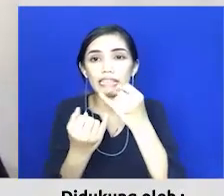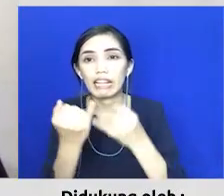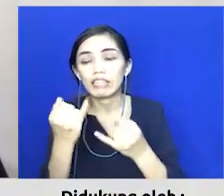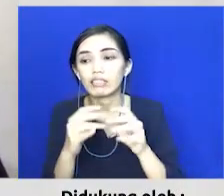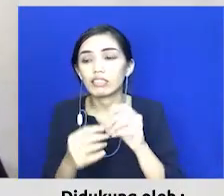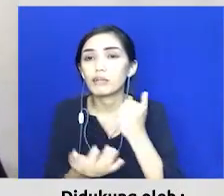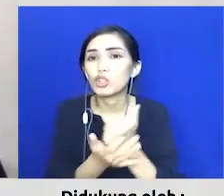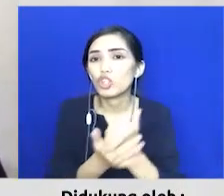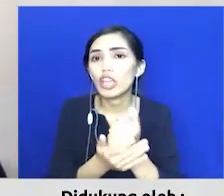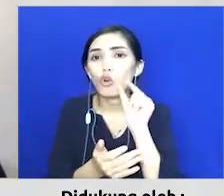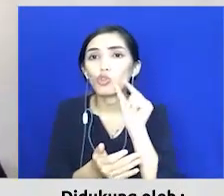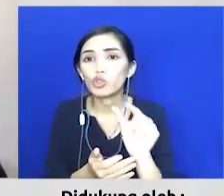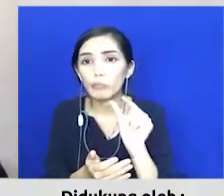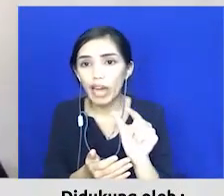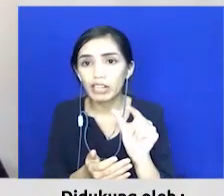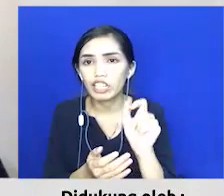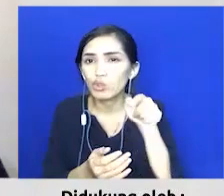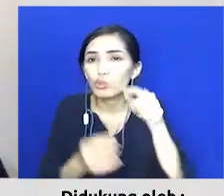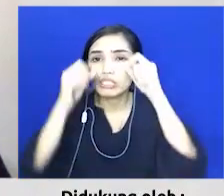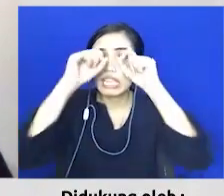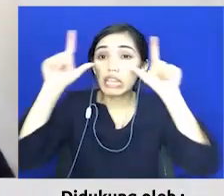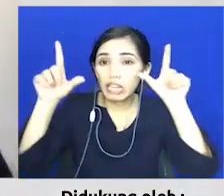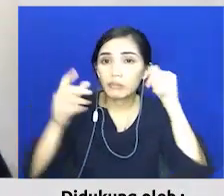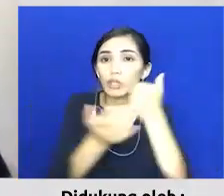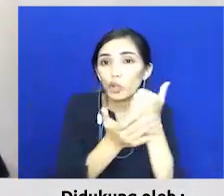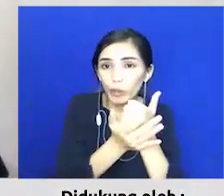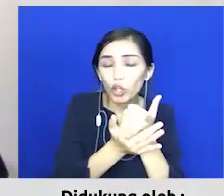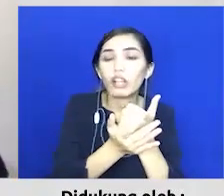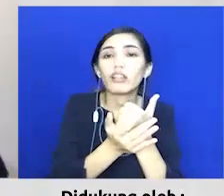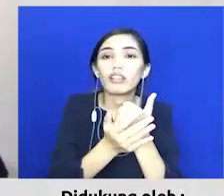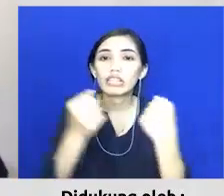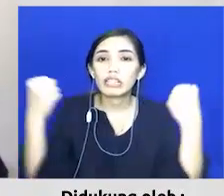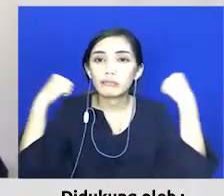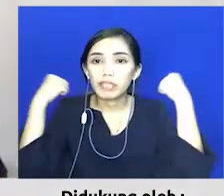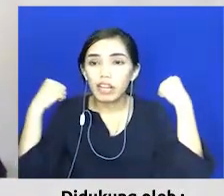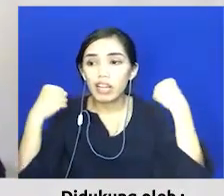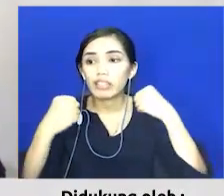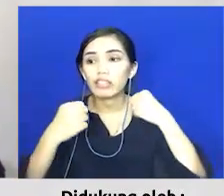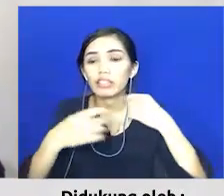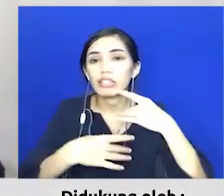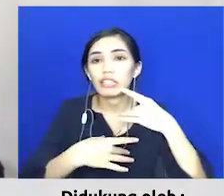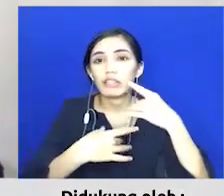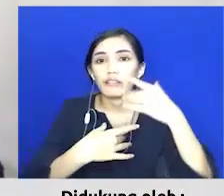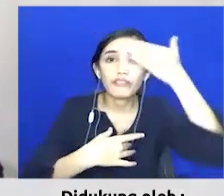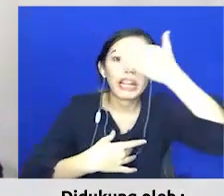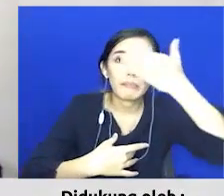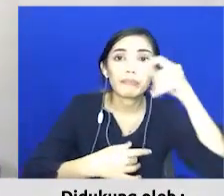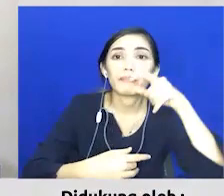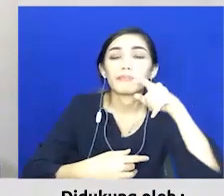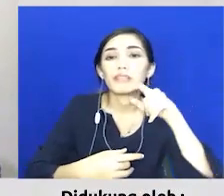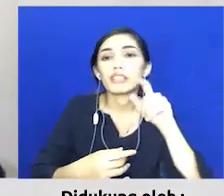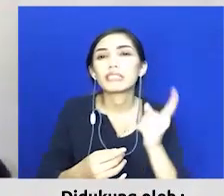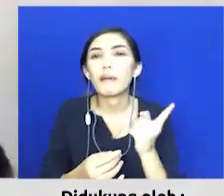Kenapa misalnya bahwa orang mau menonton film itu karena ada cerita dan peristiwa atau